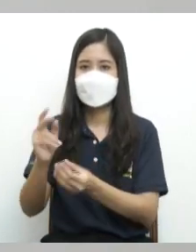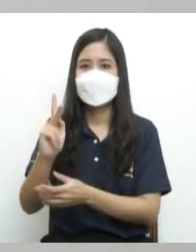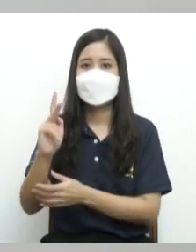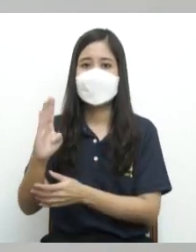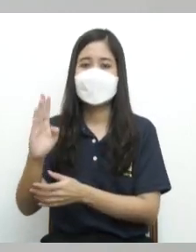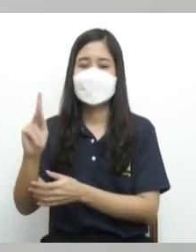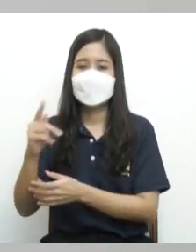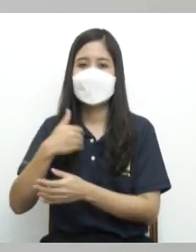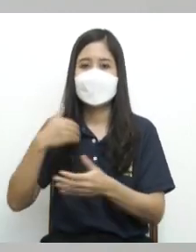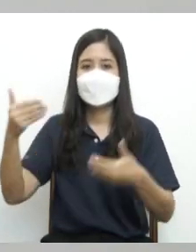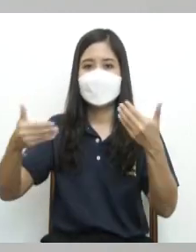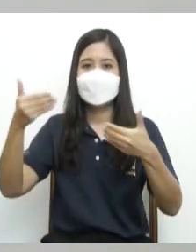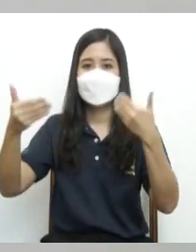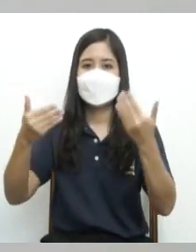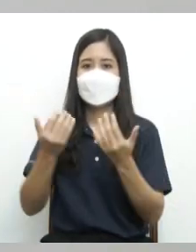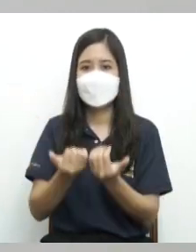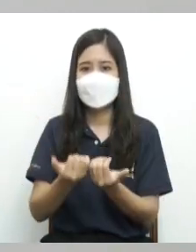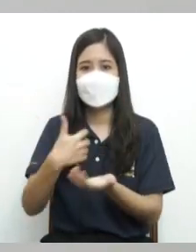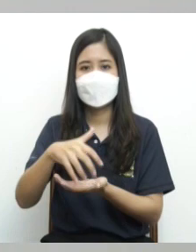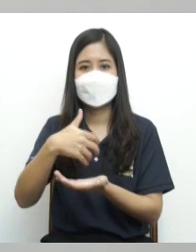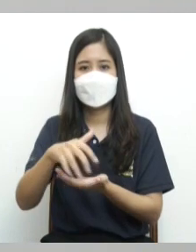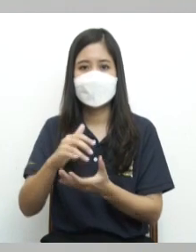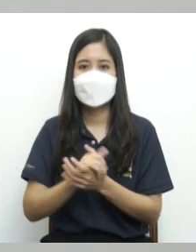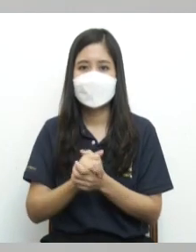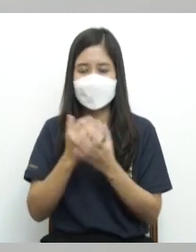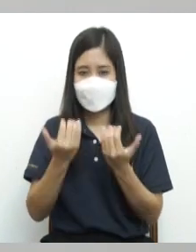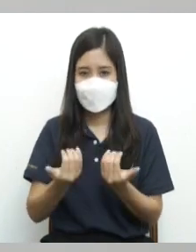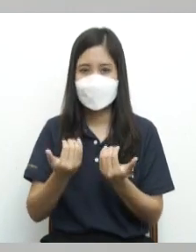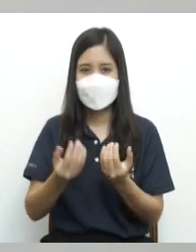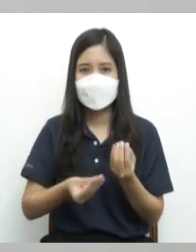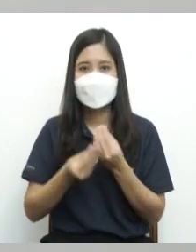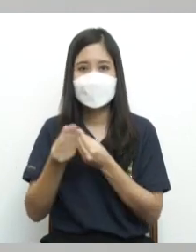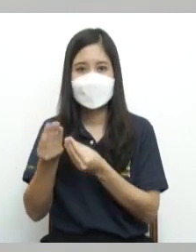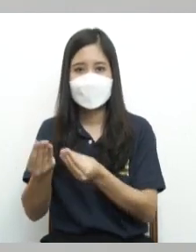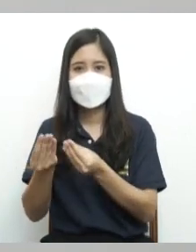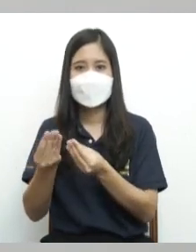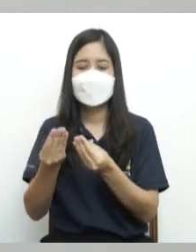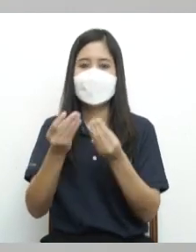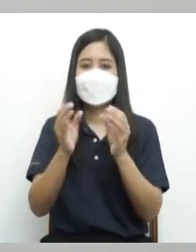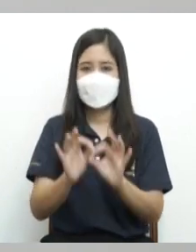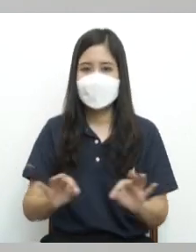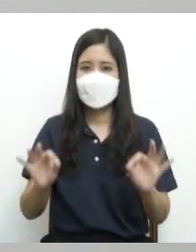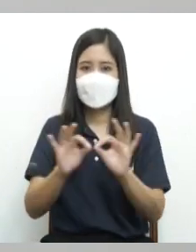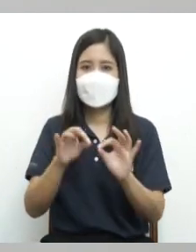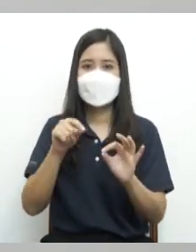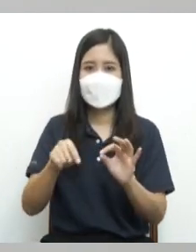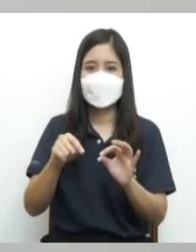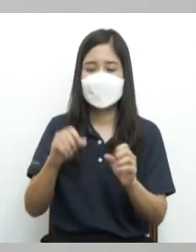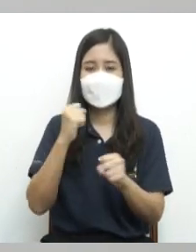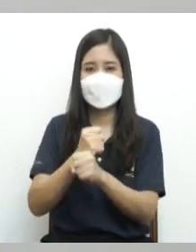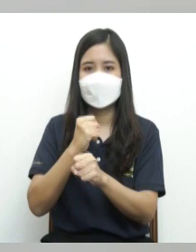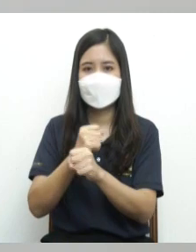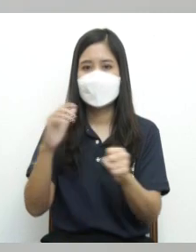จกรรมในช่องของ OBEX Channel ตรงนี้นะคะเราให้คำมั่นสัญญาท่านเลขาค่ะว่าทางทีมงานกบข.จะทำงานตรงนี้ให้เต็มที่นะคะเ